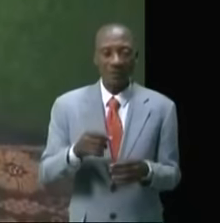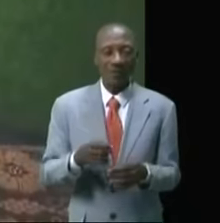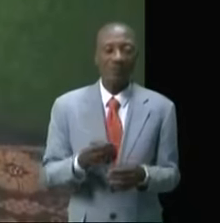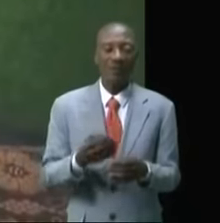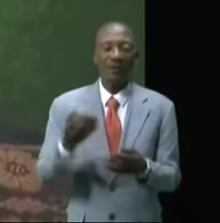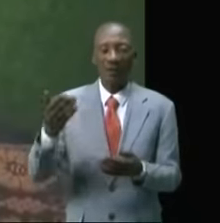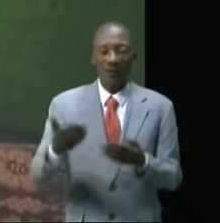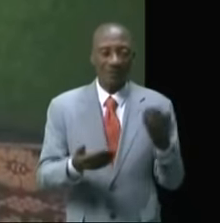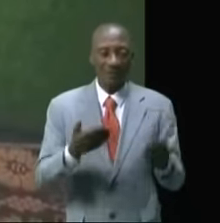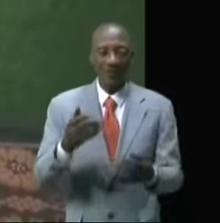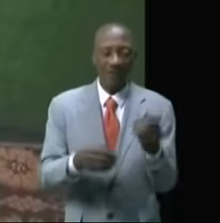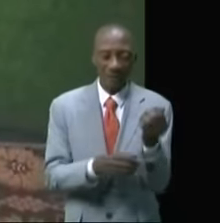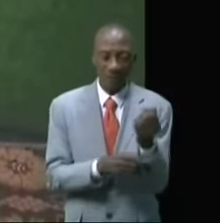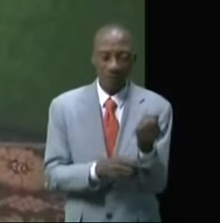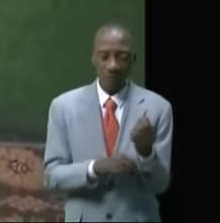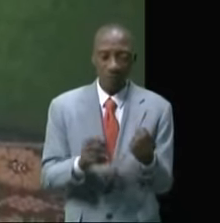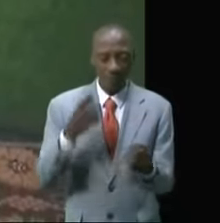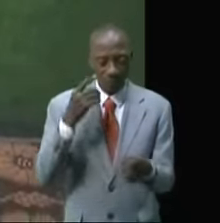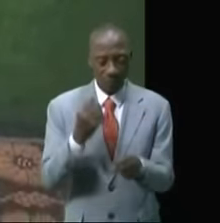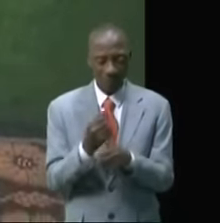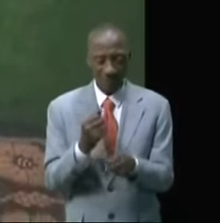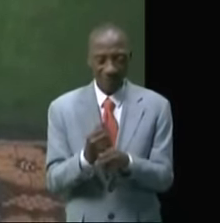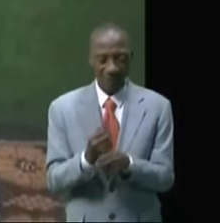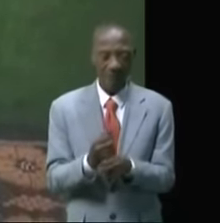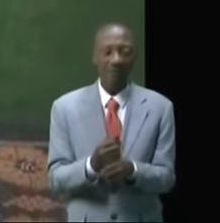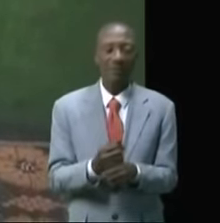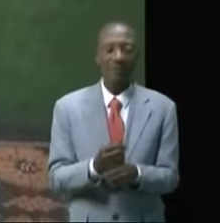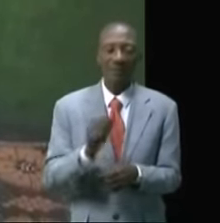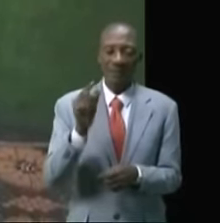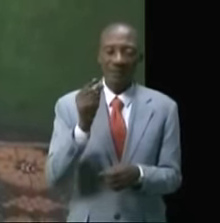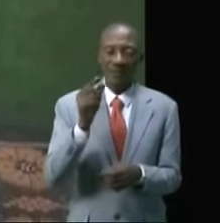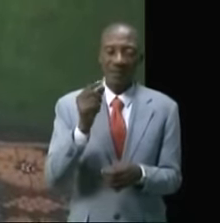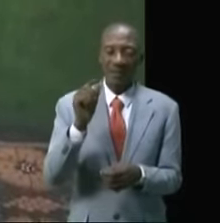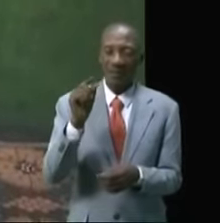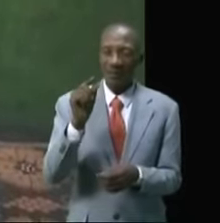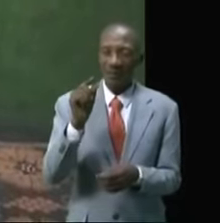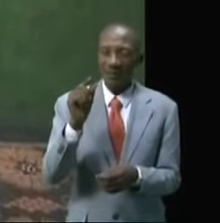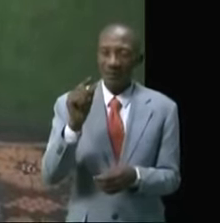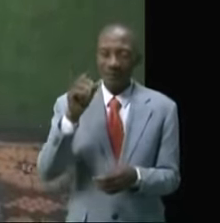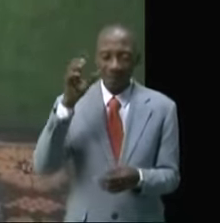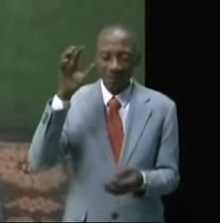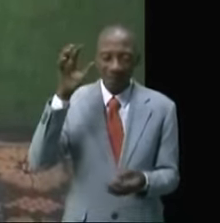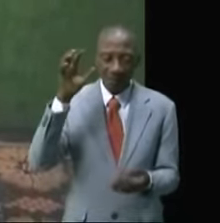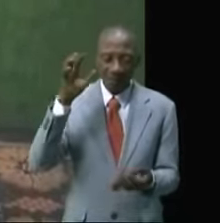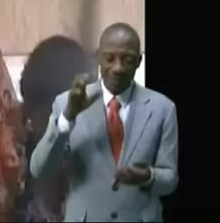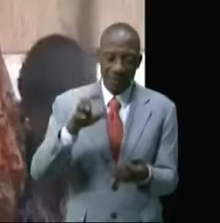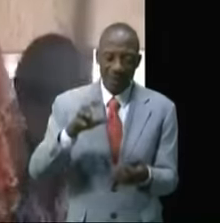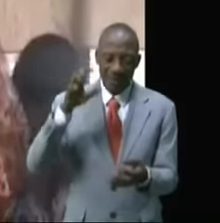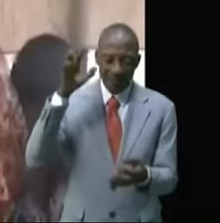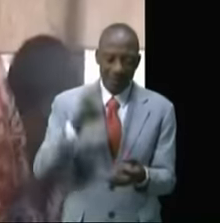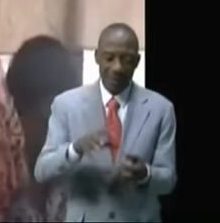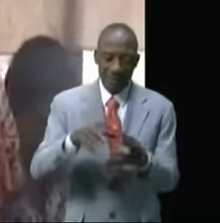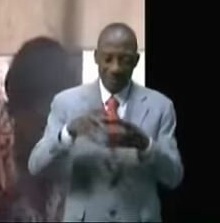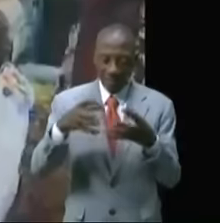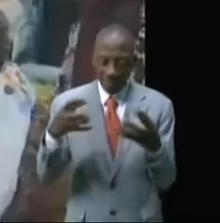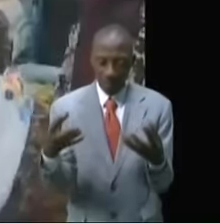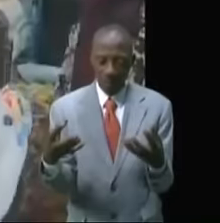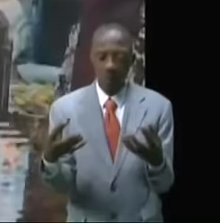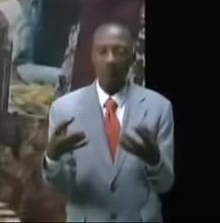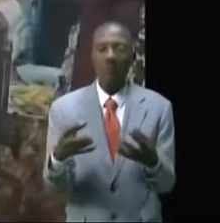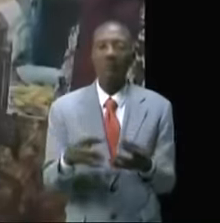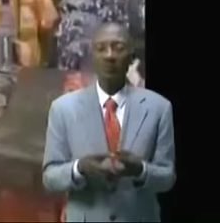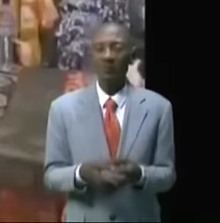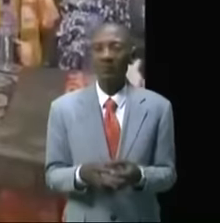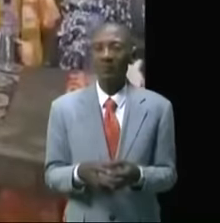cuivre aujourd'hui. Maman, si vous avez votre lopin de terre, venez, nous allons vous accompagner jusqu'à la vente. Dans les échanges avec